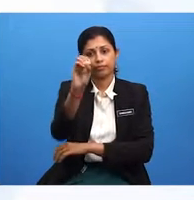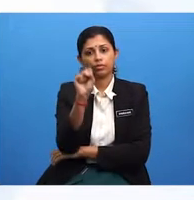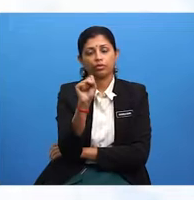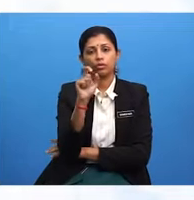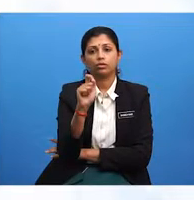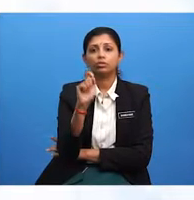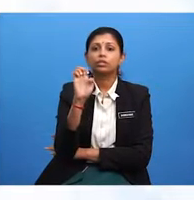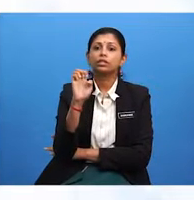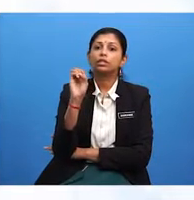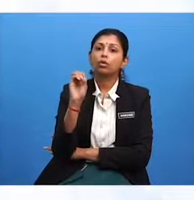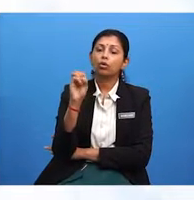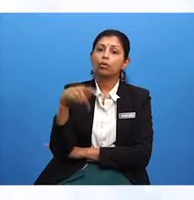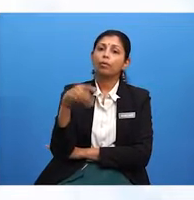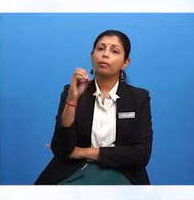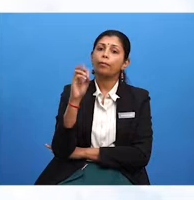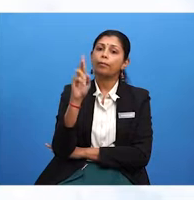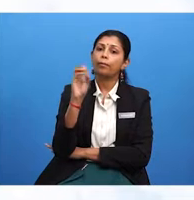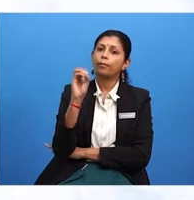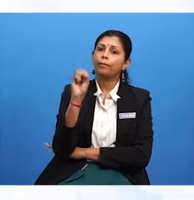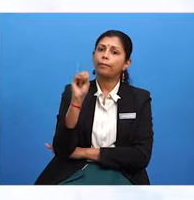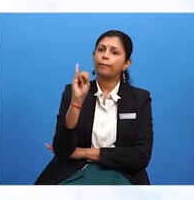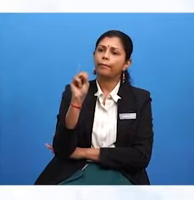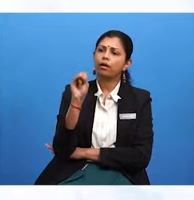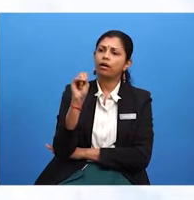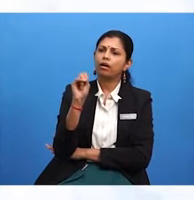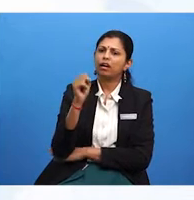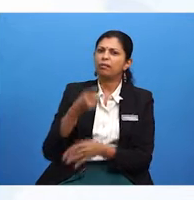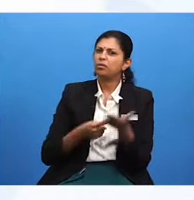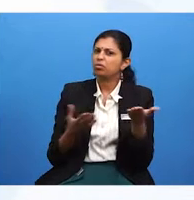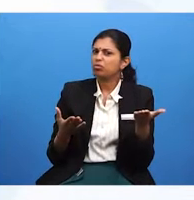osteoporosis. Apakah itu osteoporosis?